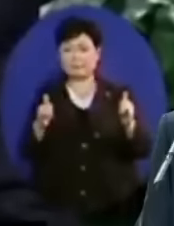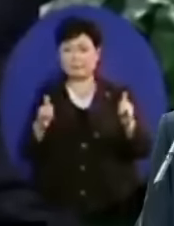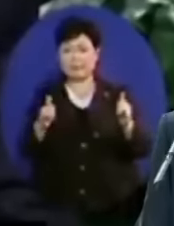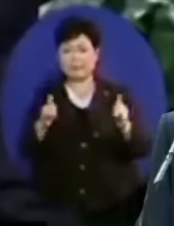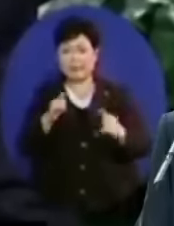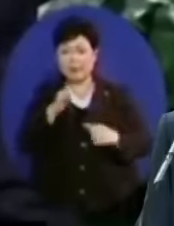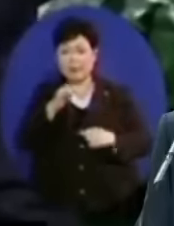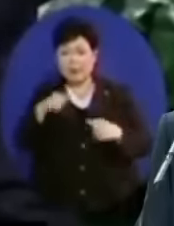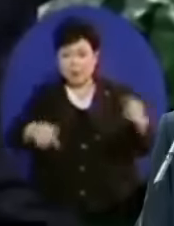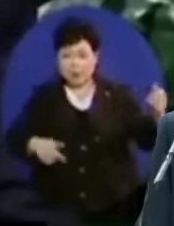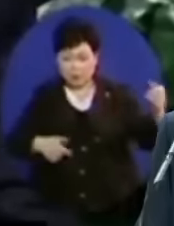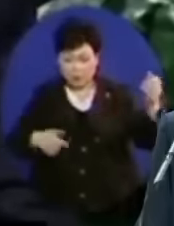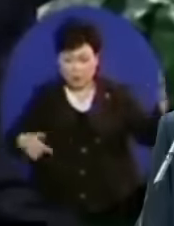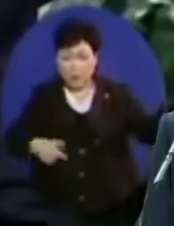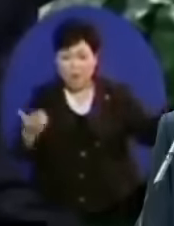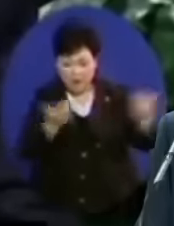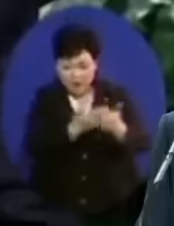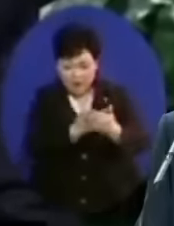회개하면